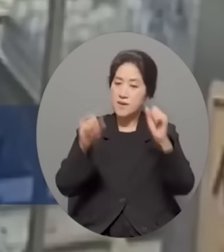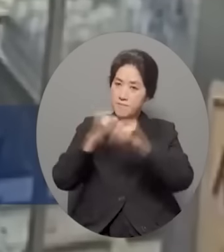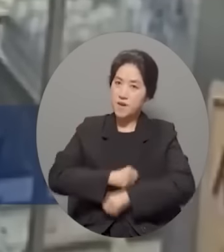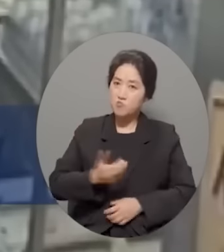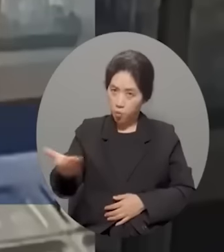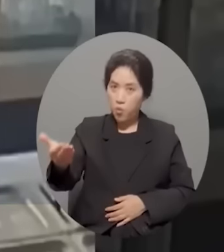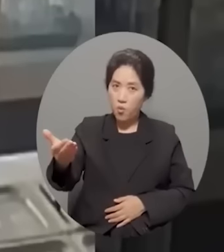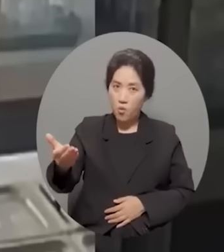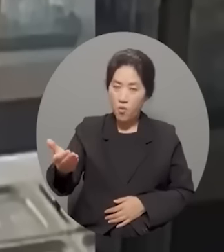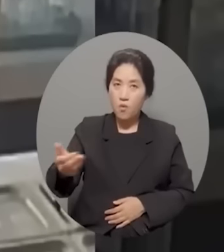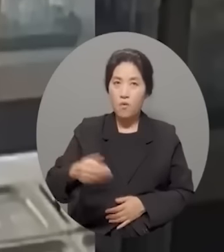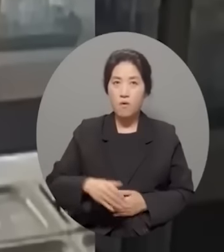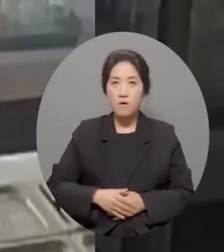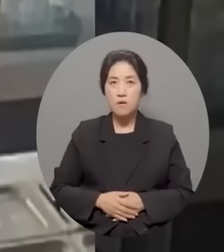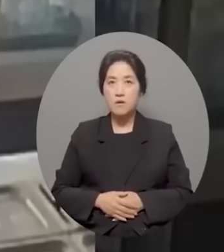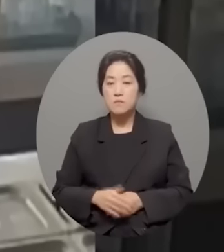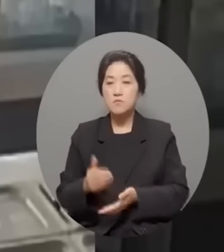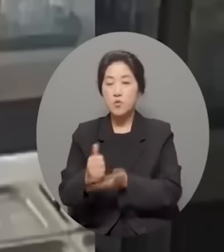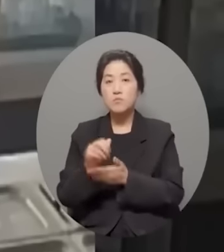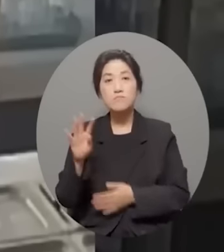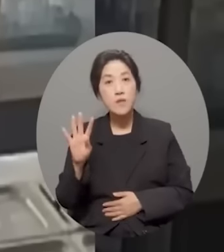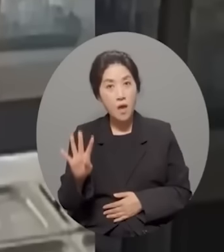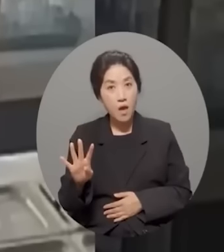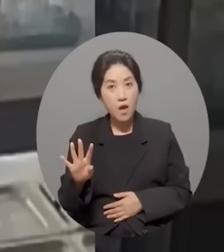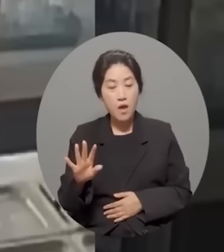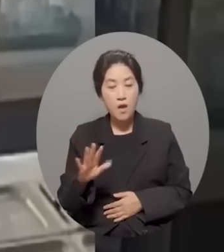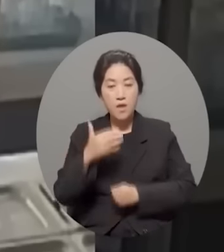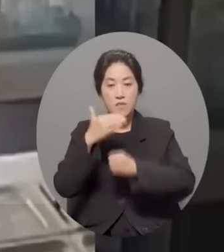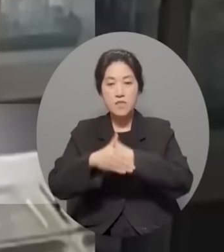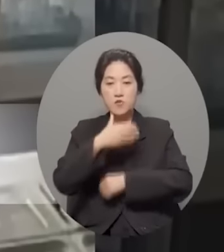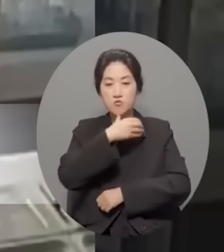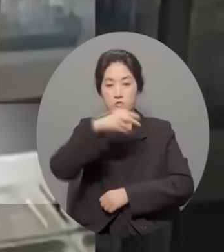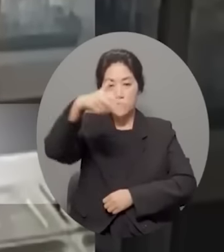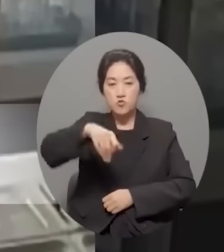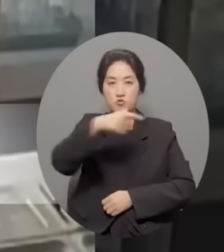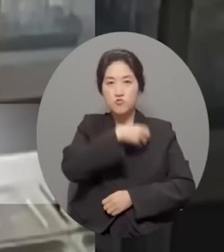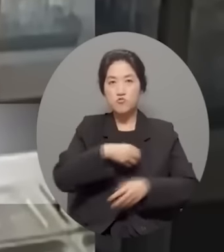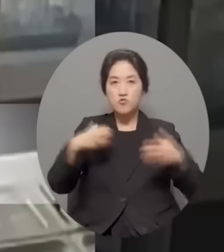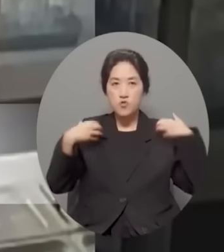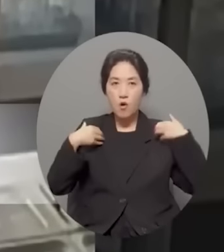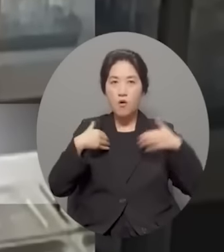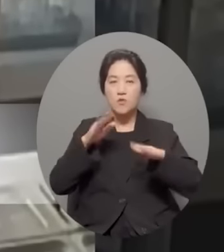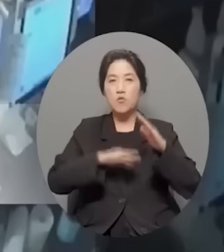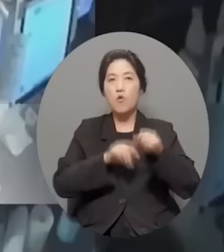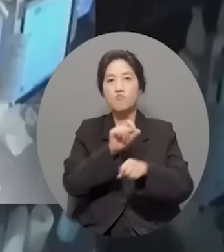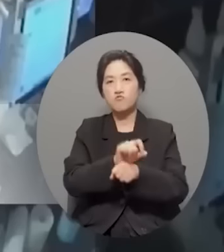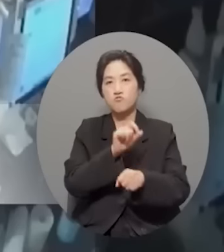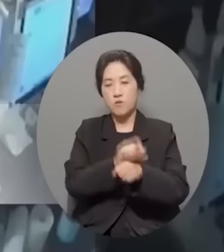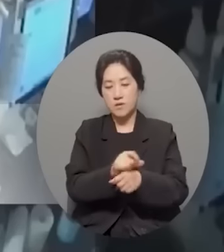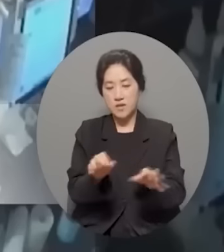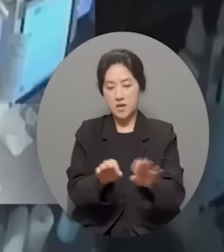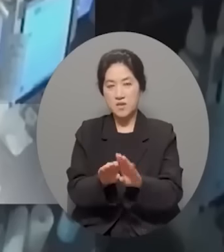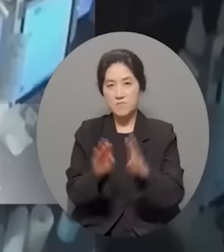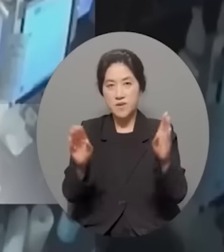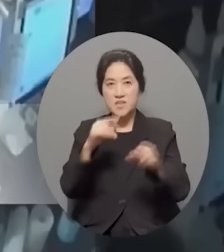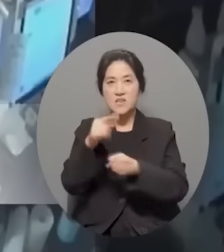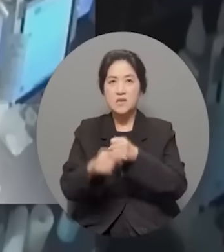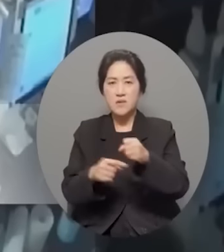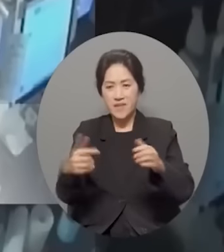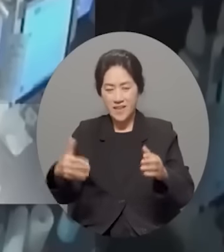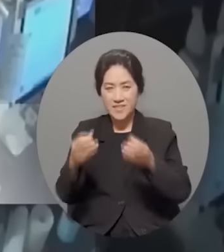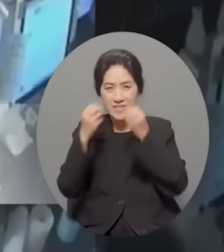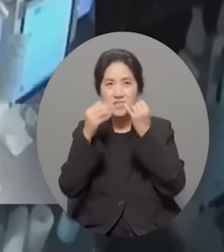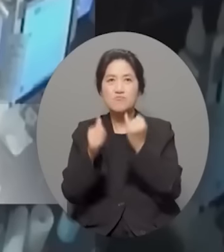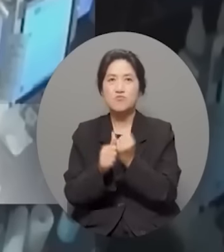망하게 해줄까이 손님 네명 대구 중구청 소속 공무원들이 가문을 연지 1년도 안된